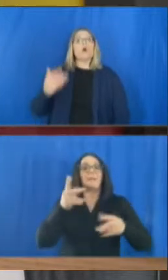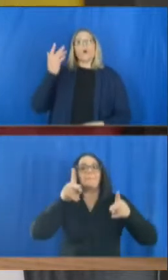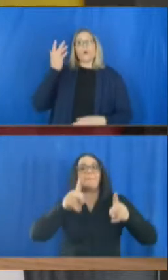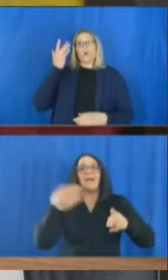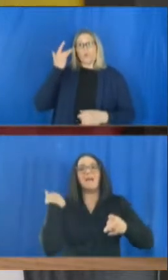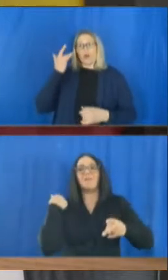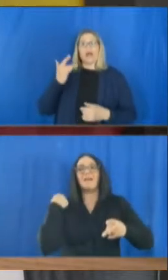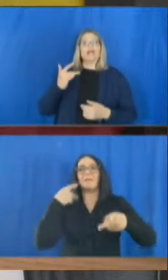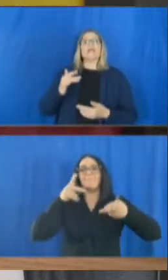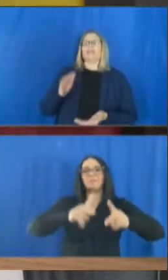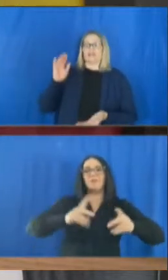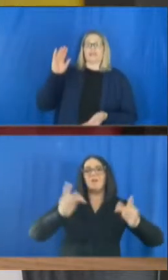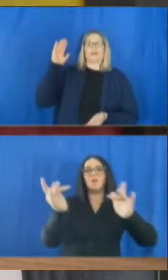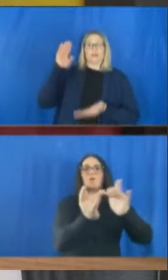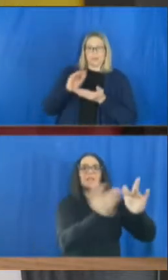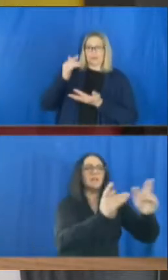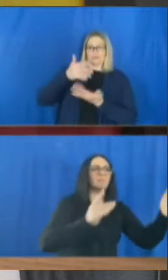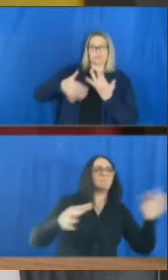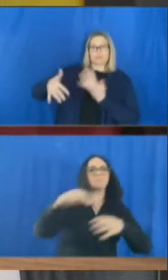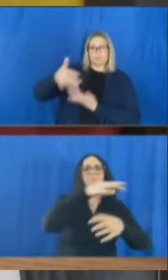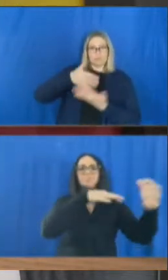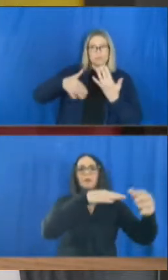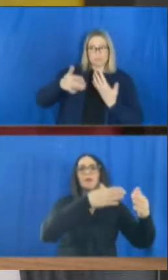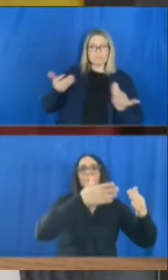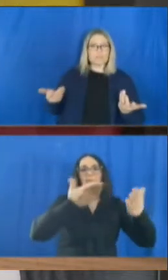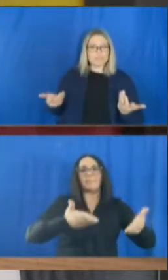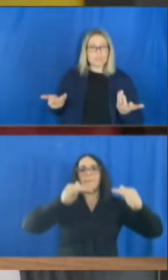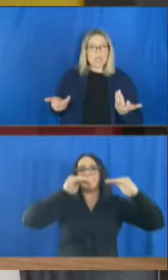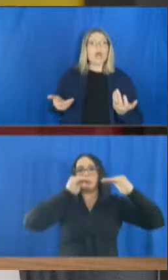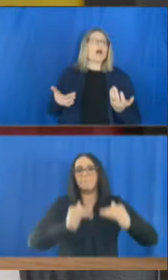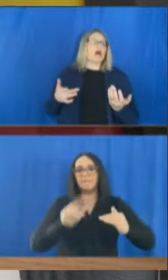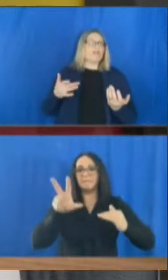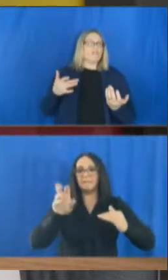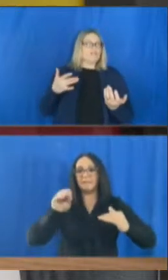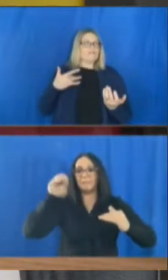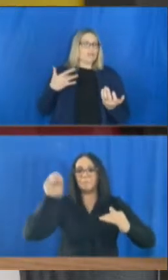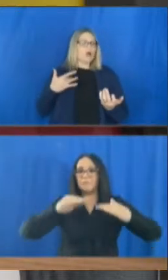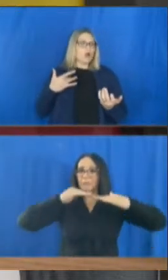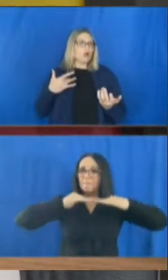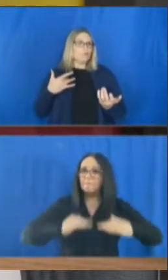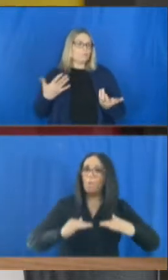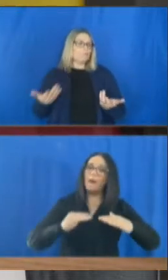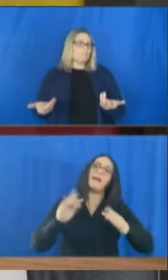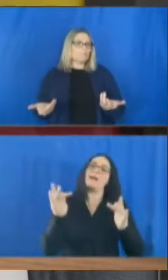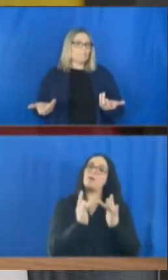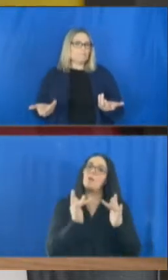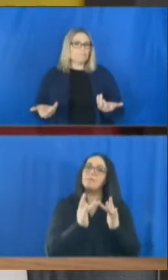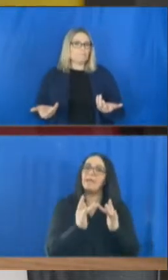beaucoup de travail avec les réseaux de santé, tous les deux